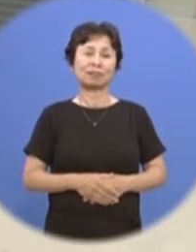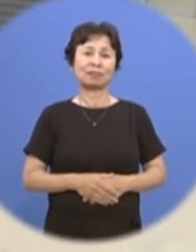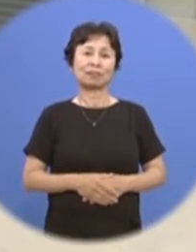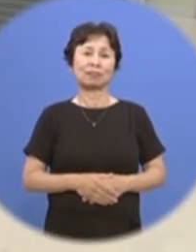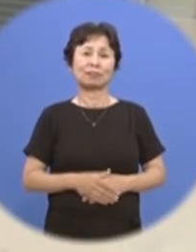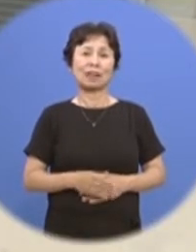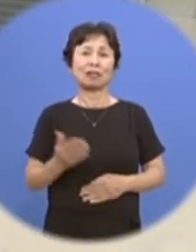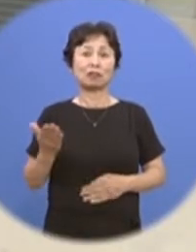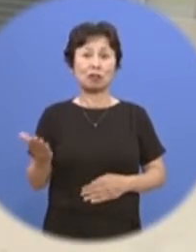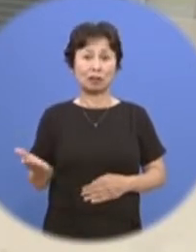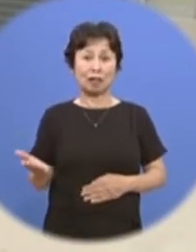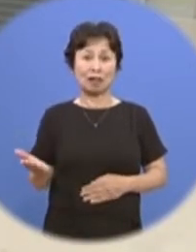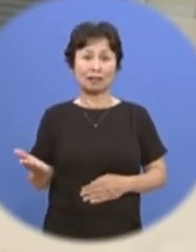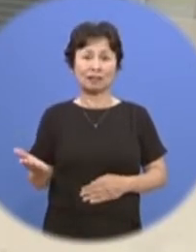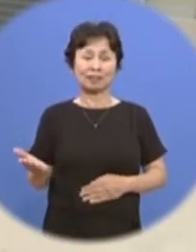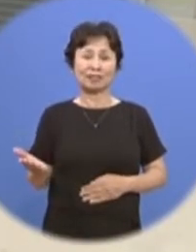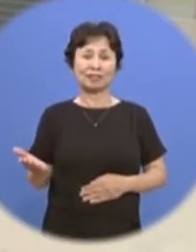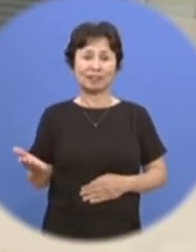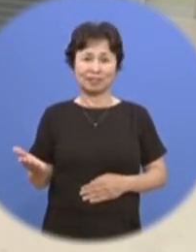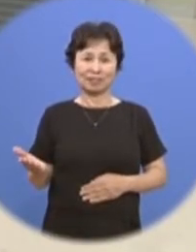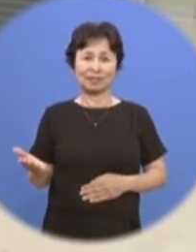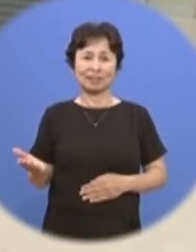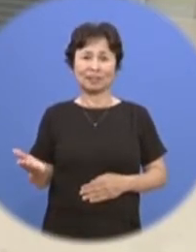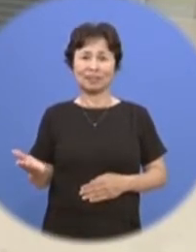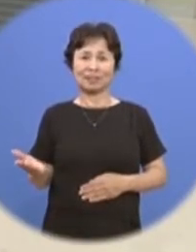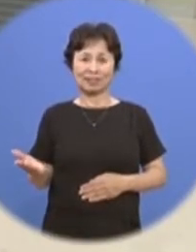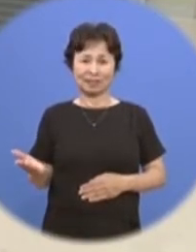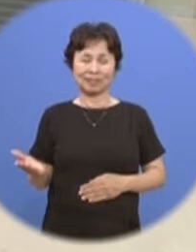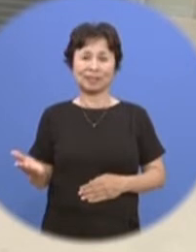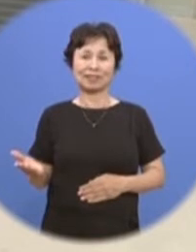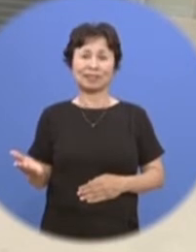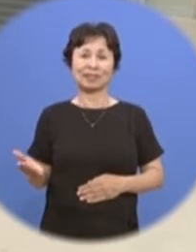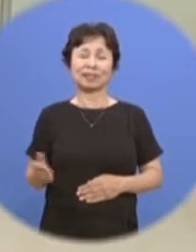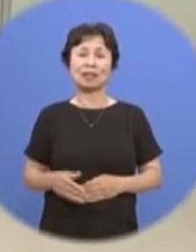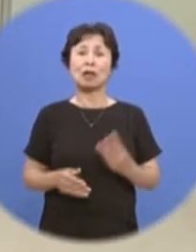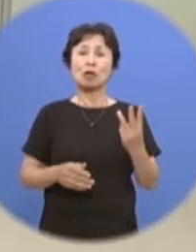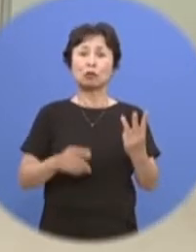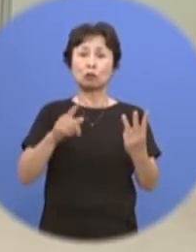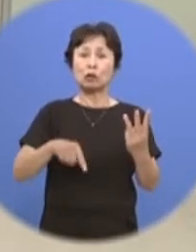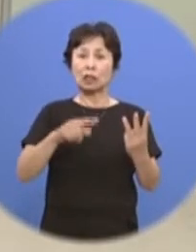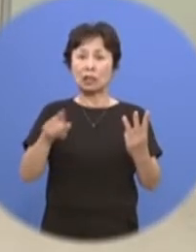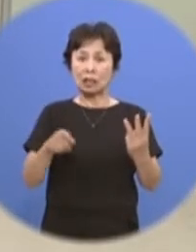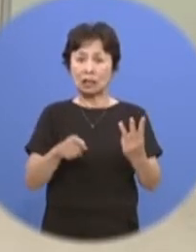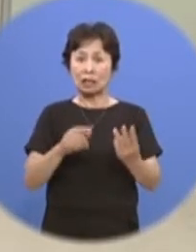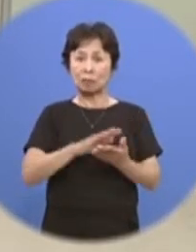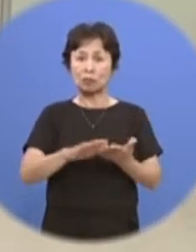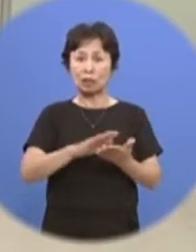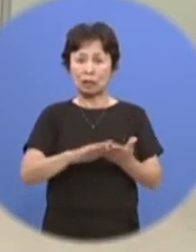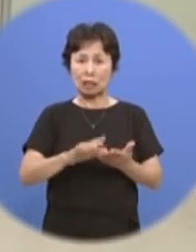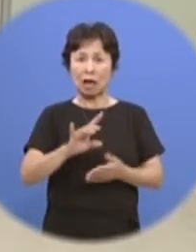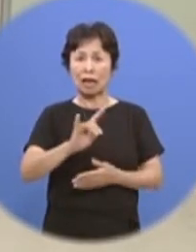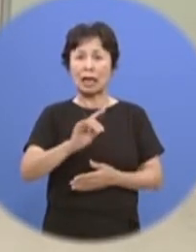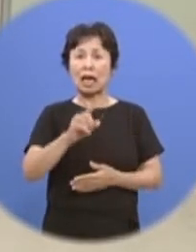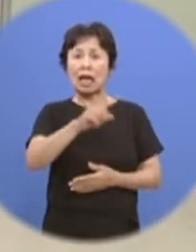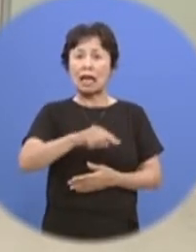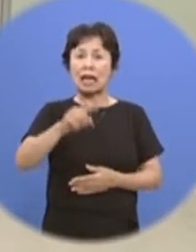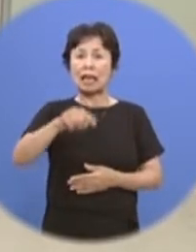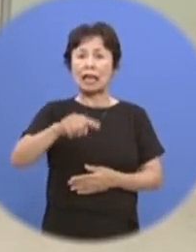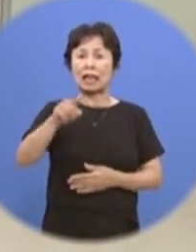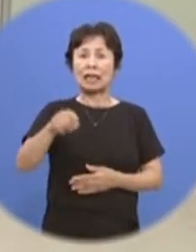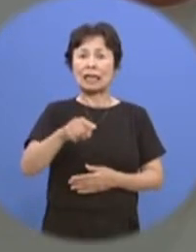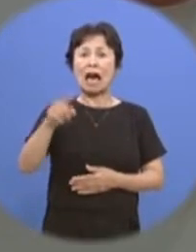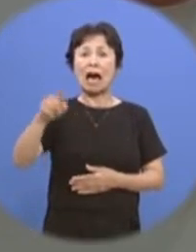まずこちらは 3D スマートものづくりラボです。 3D プリンタ、CAD システム、産業